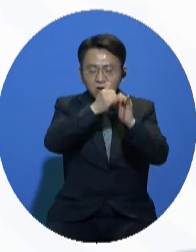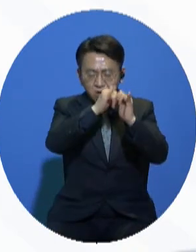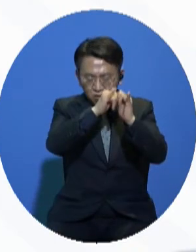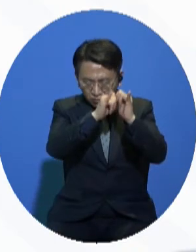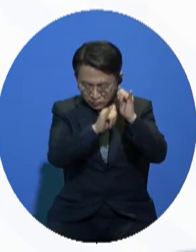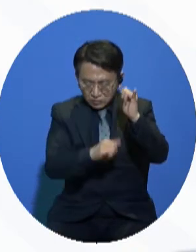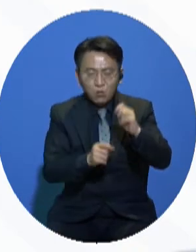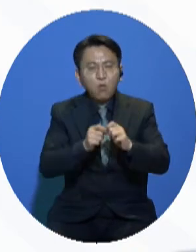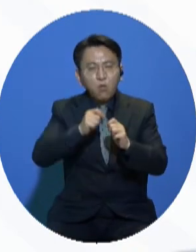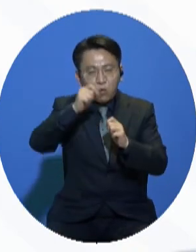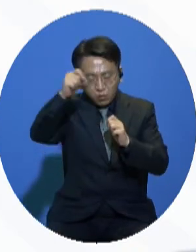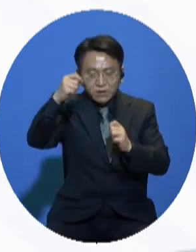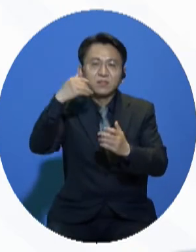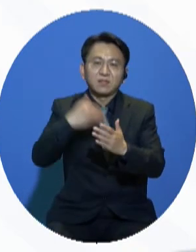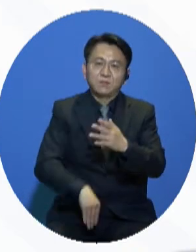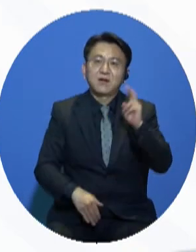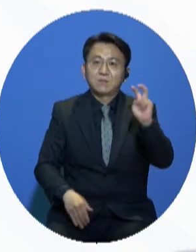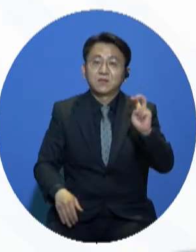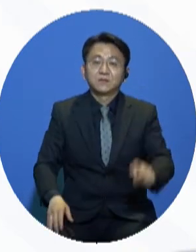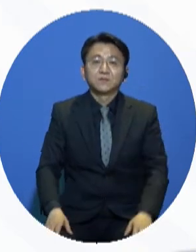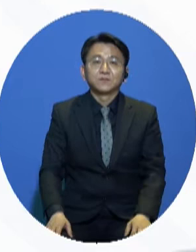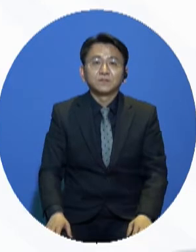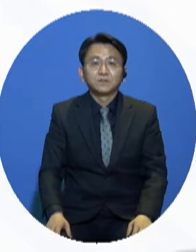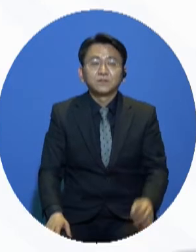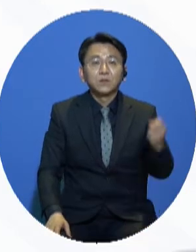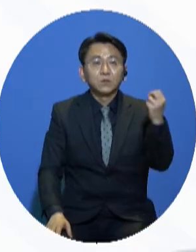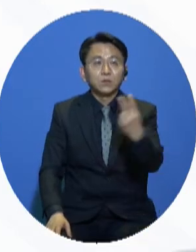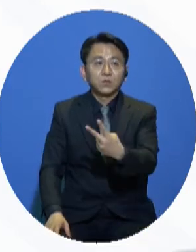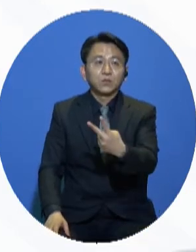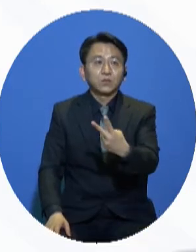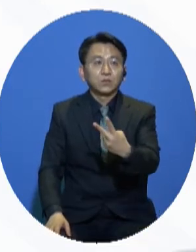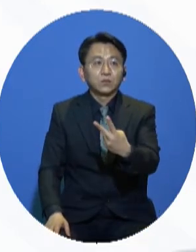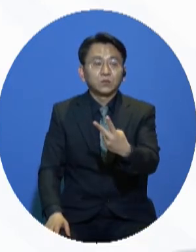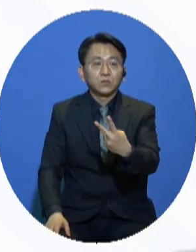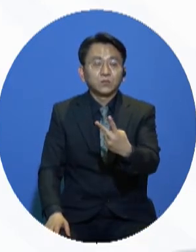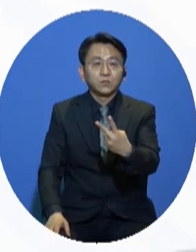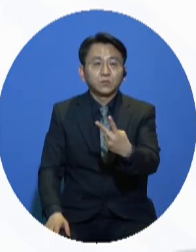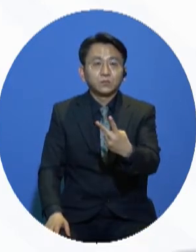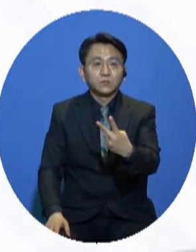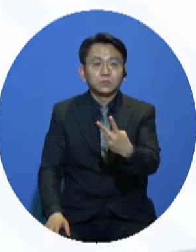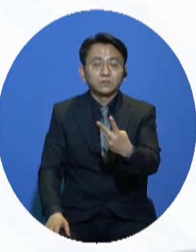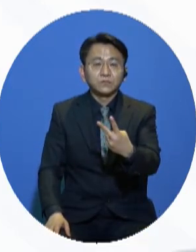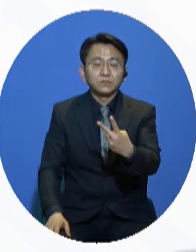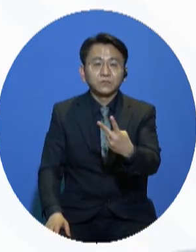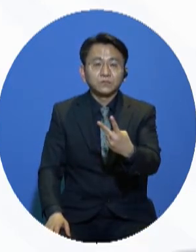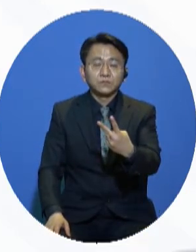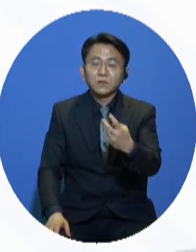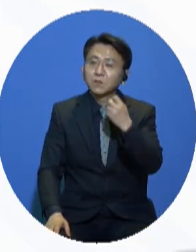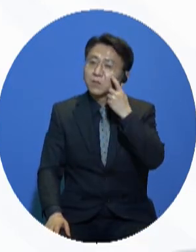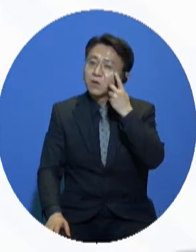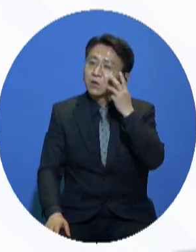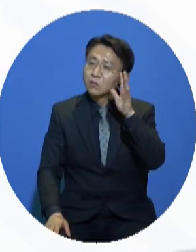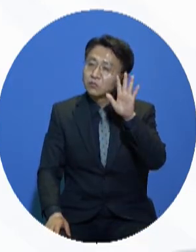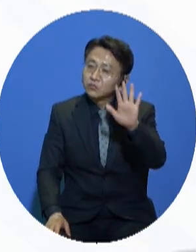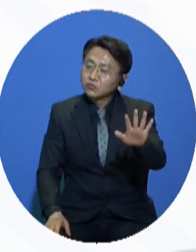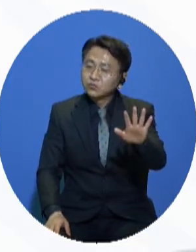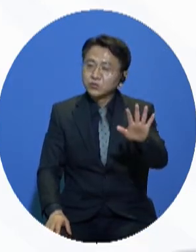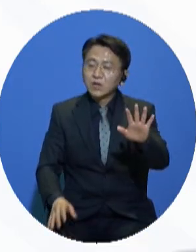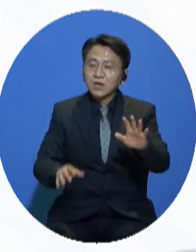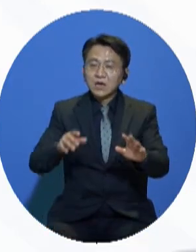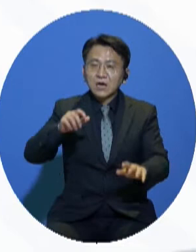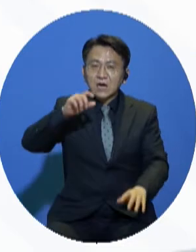그런 순간이었죠. inspired us also 그리고 the Asian Paralympic Committee. 몇 개월 안 되어서